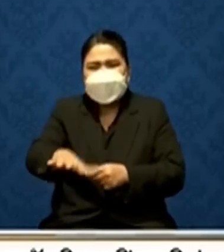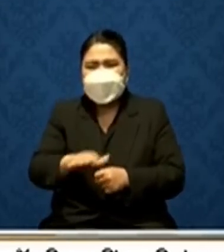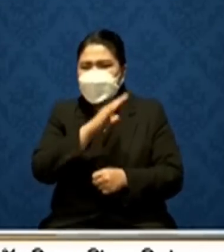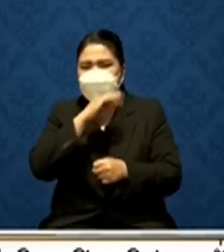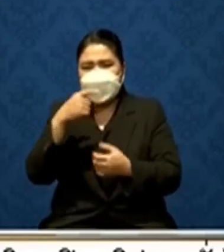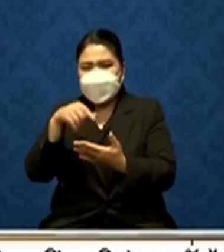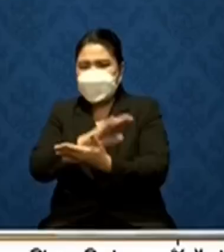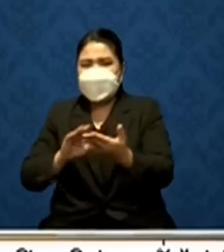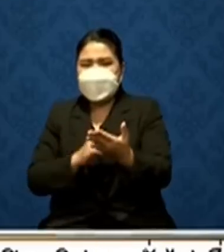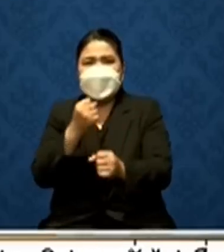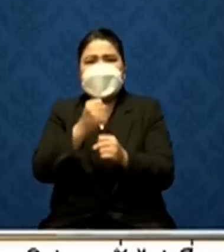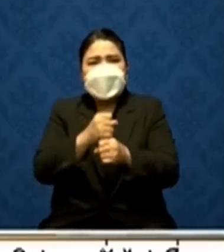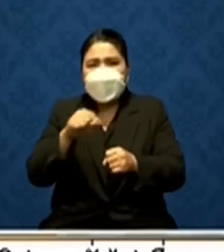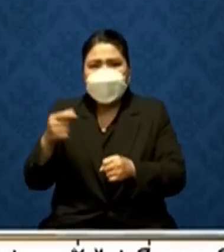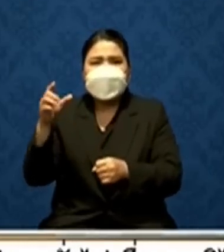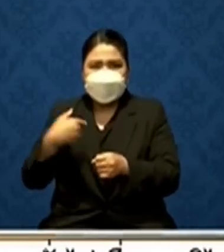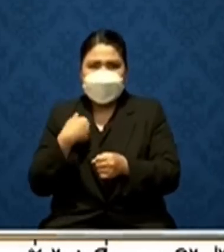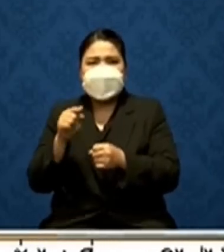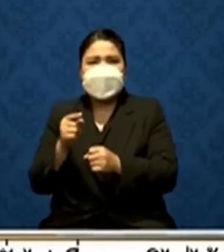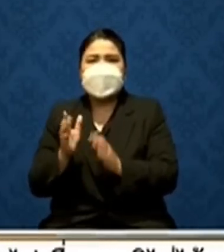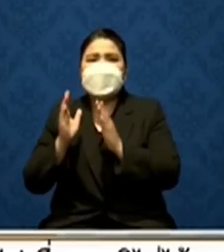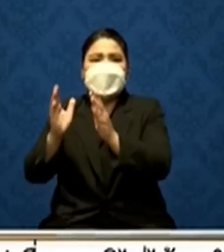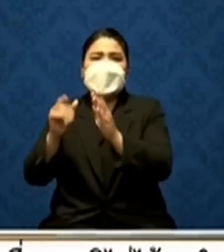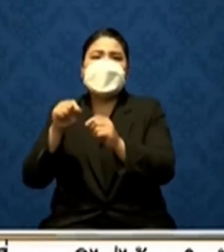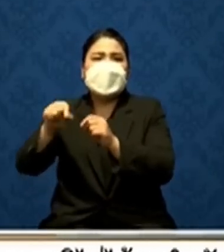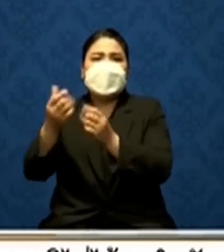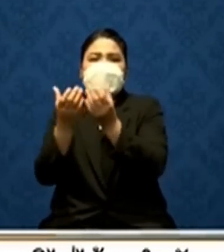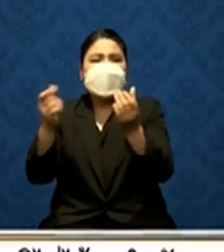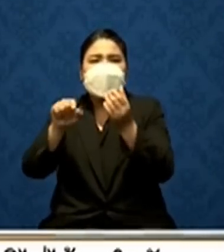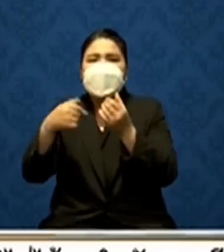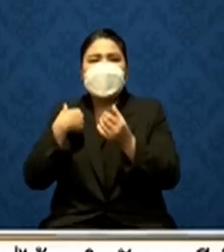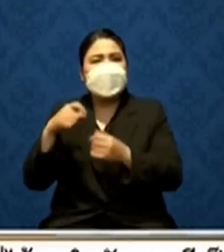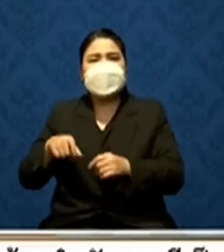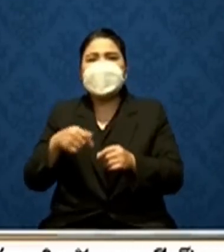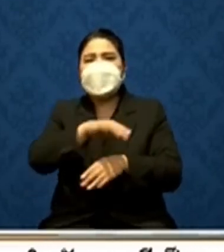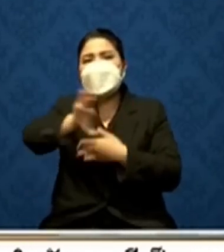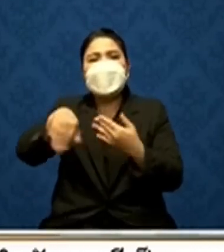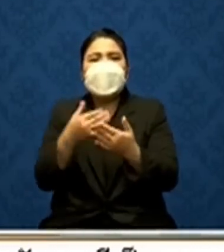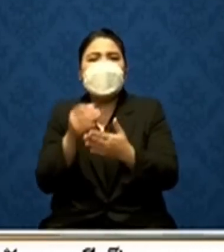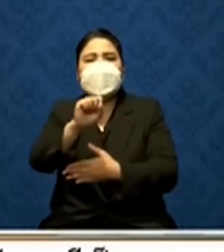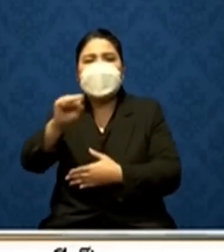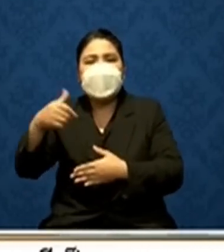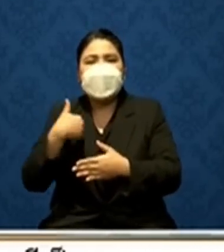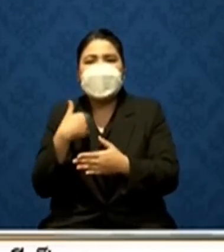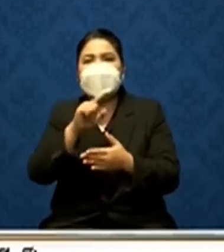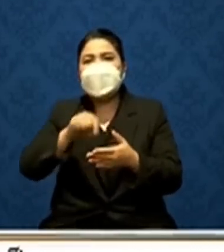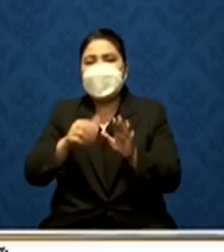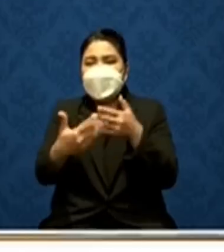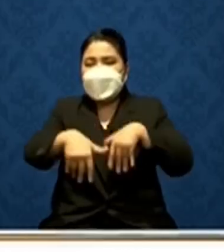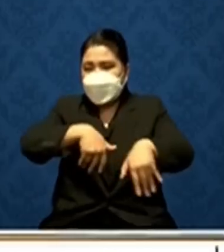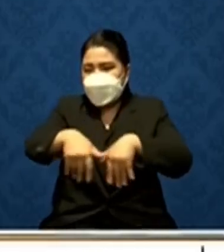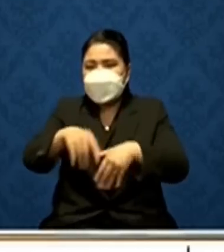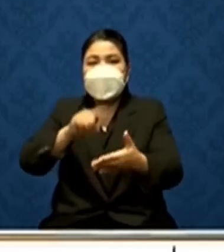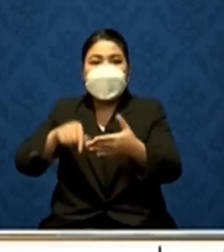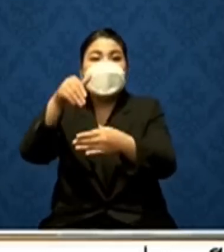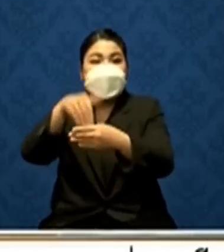ครับผมยังเชื่อมั่นโดยสารและนวลเชื่อมั่นในกกต.เชื่อมั่นในพรรคร่วมรัฐบาลเชื่อมั่นในพวกเราที่เป็นศ.ที่มาจากประชาชนเพราะหลายคน